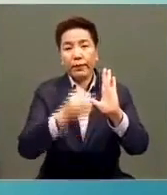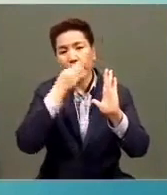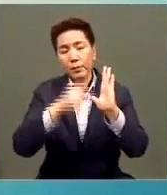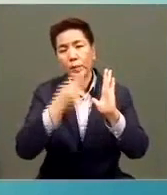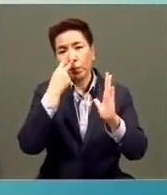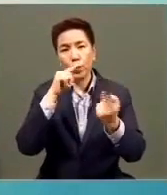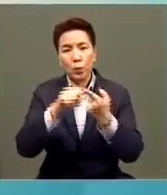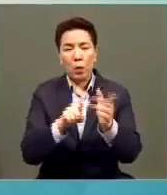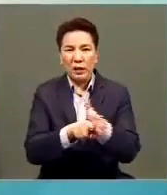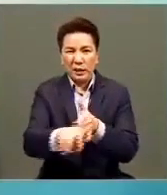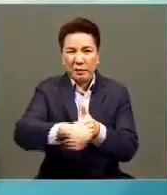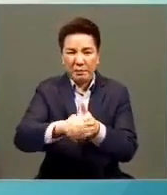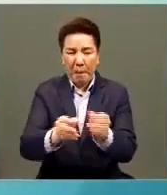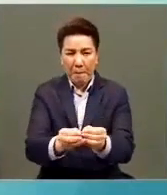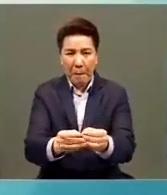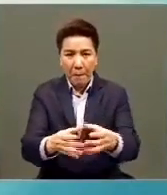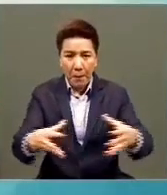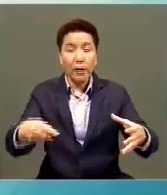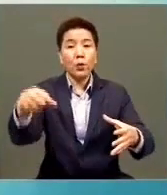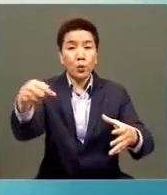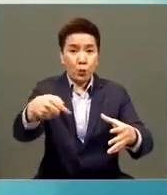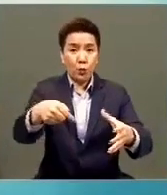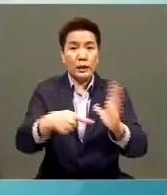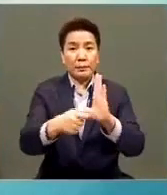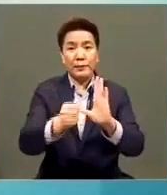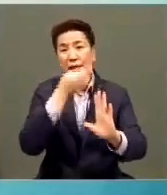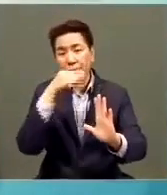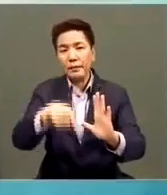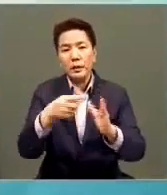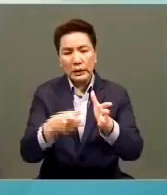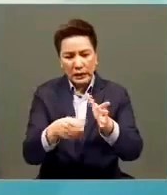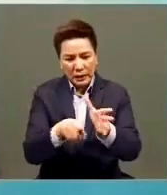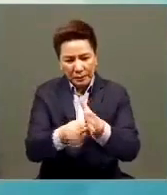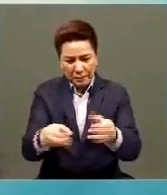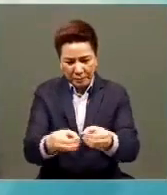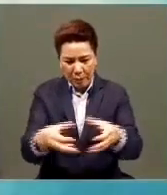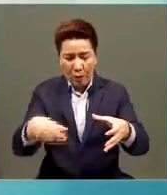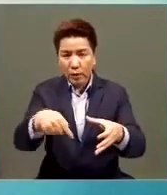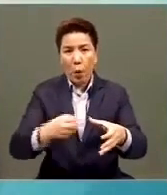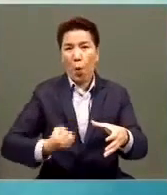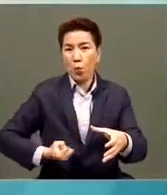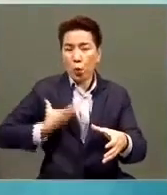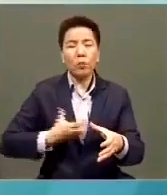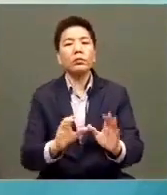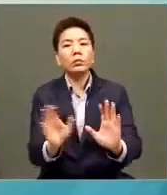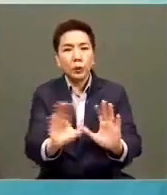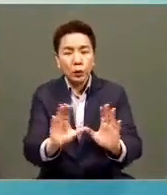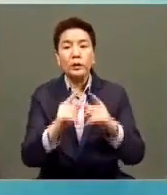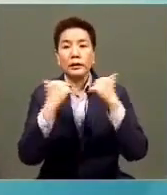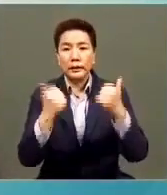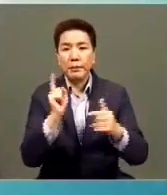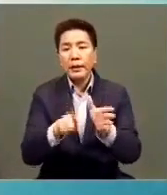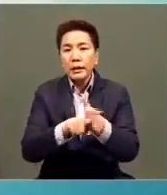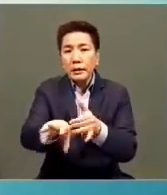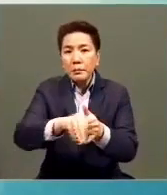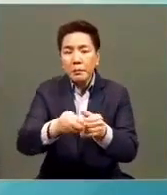ว่าตัวเลขเนี่ยยังสูงอยู่นะคะแต่ว่าจริงๆแล้วตัวเลขที่สูงท่านไม่ต้องตกใจมากจนเกินไปค่ะเพราะว่าเป็นตัวเล